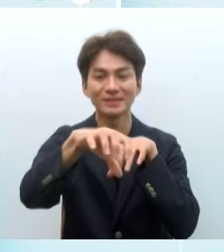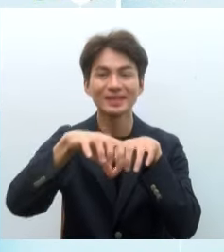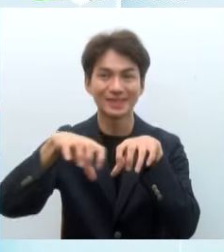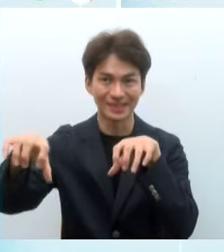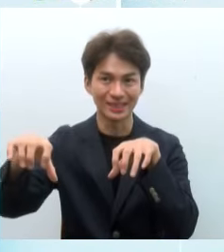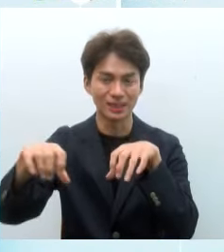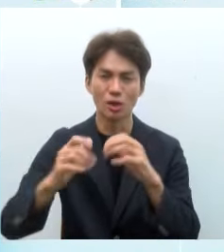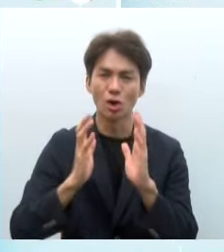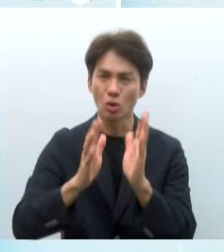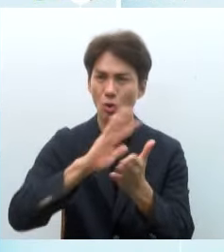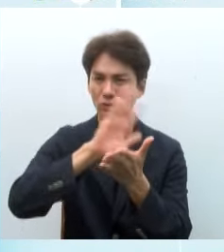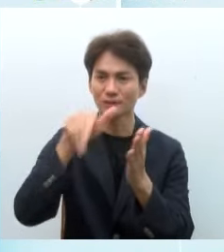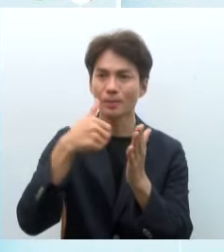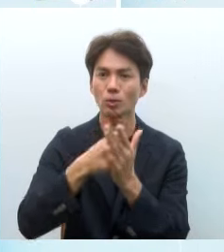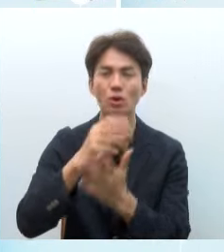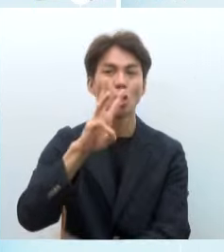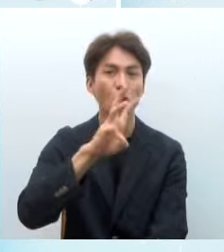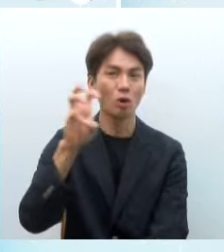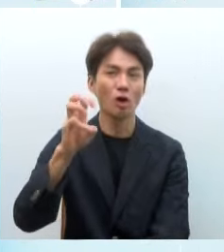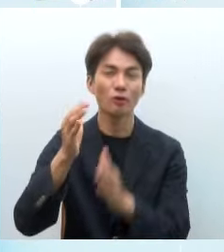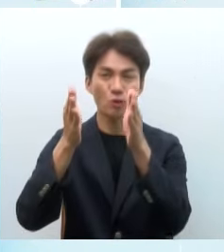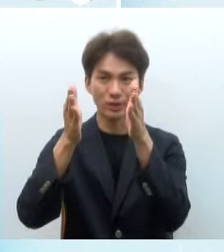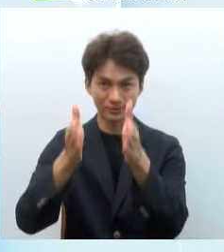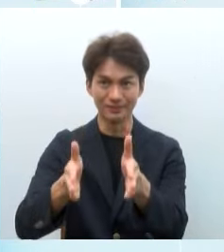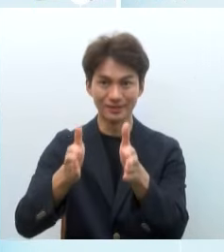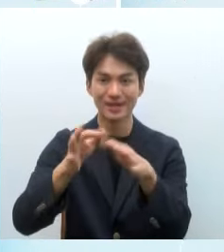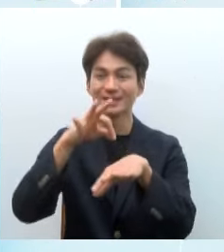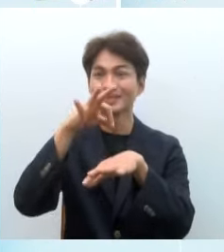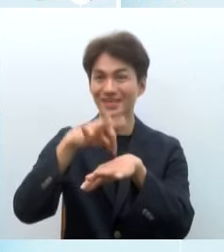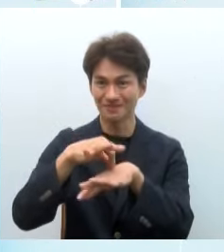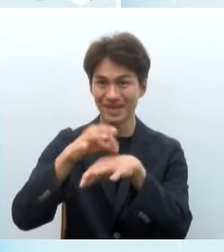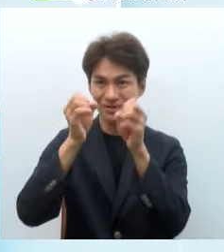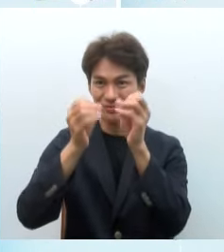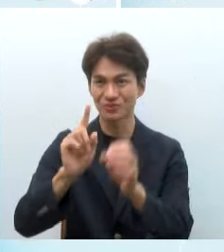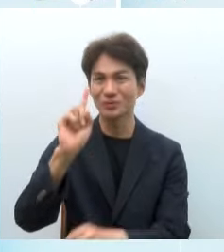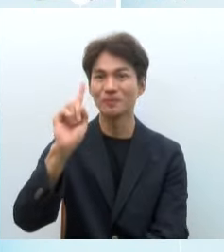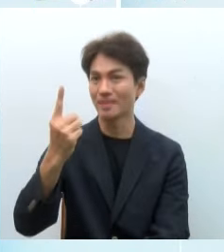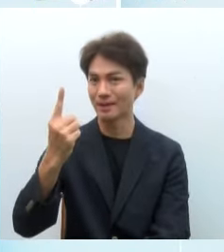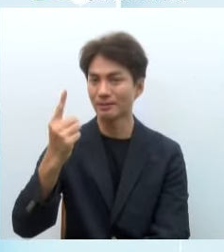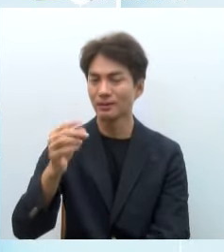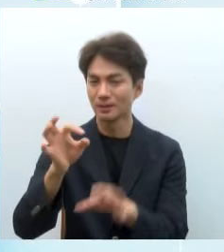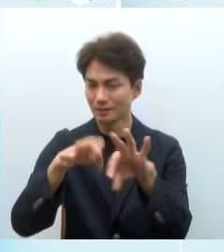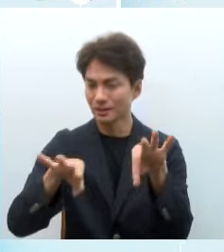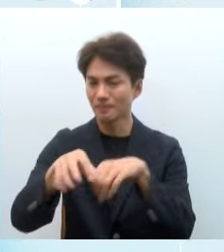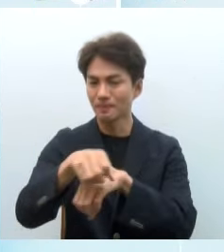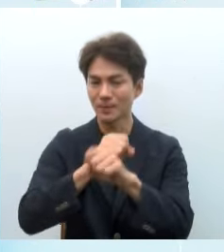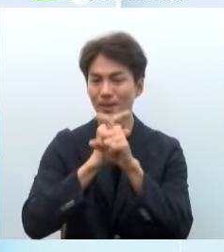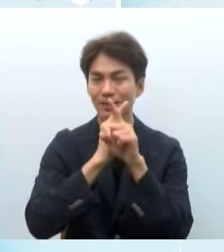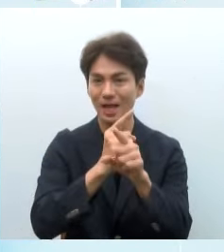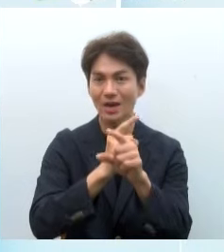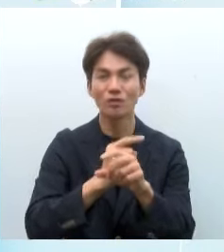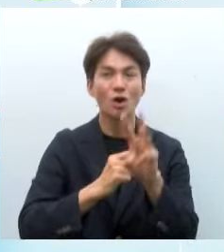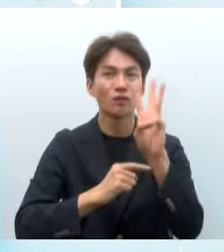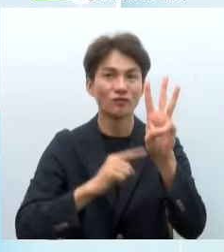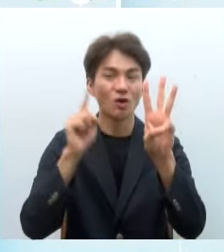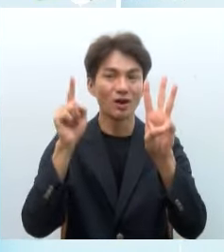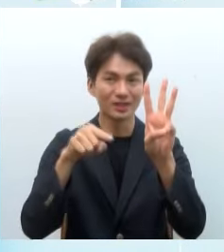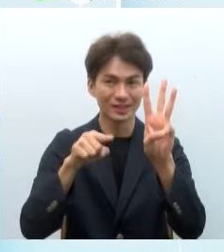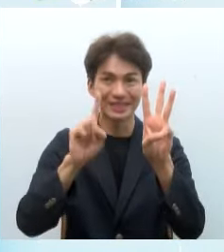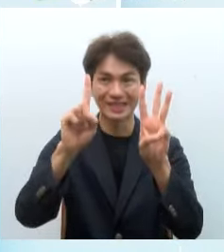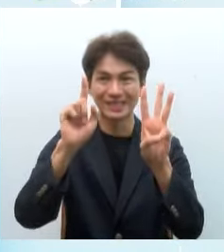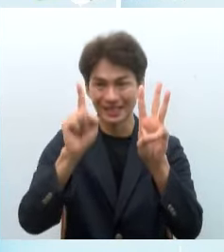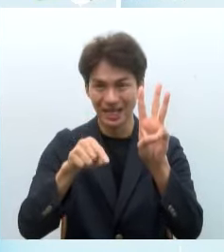มาณ600คนนะครับที่ต้องเป็นปฏิบัติตามว1ทับ67ลงที่15